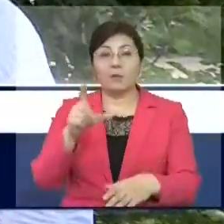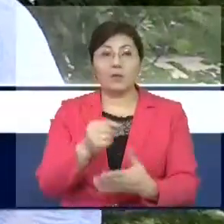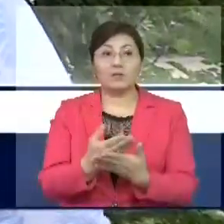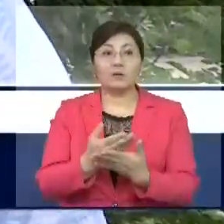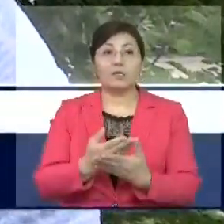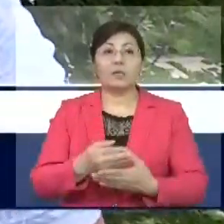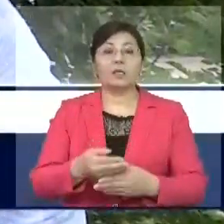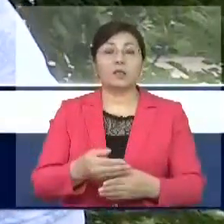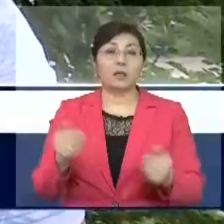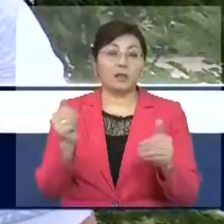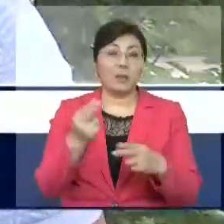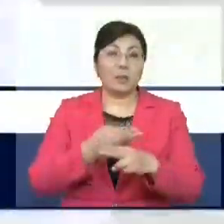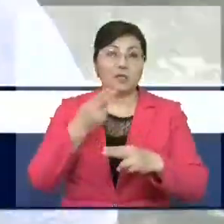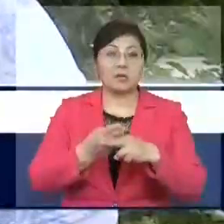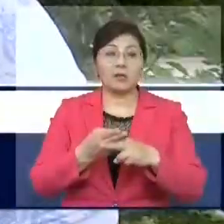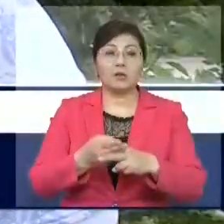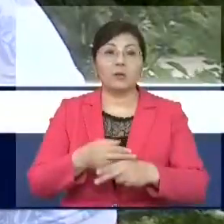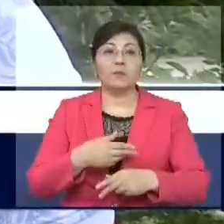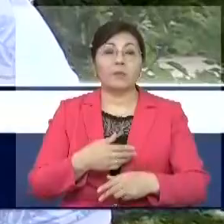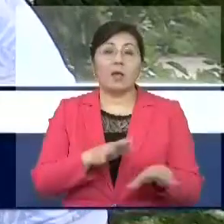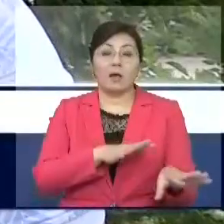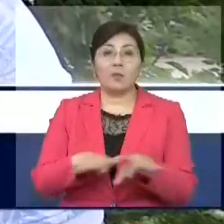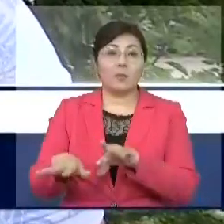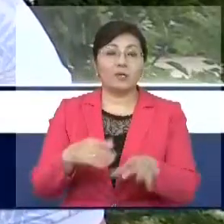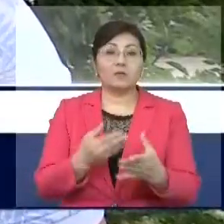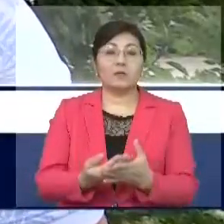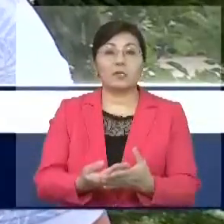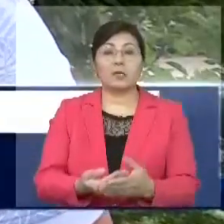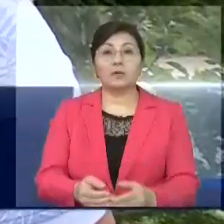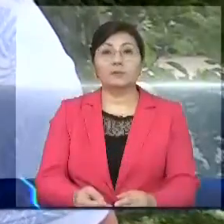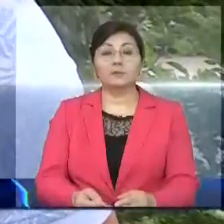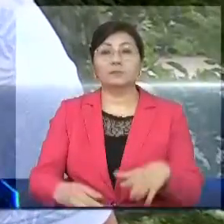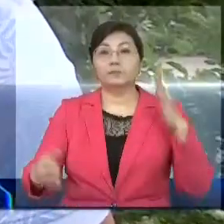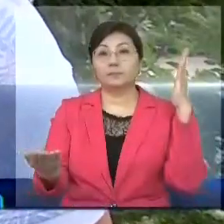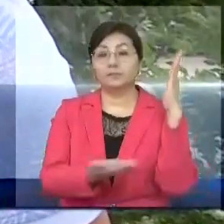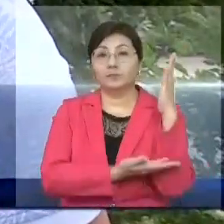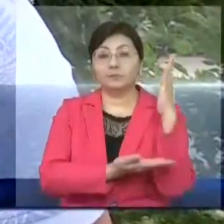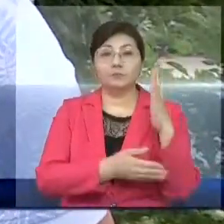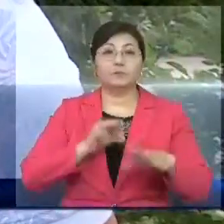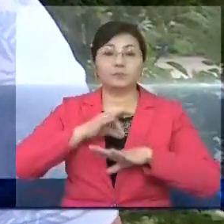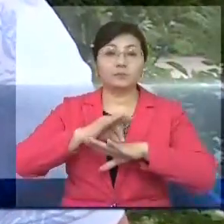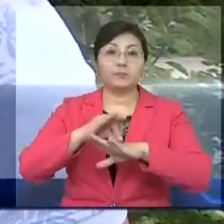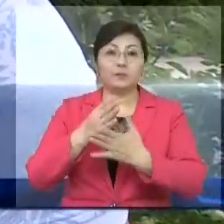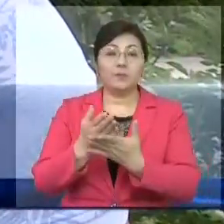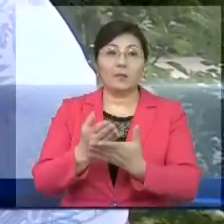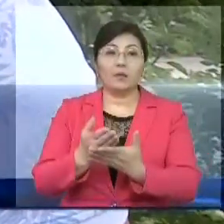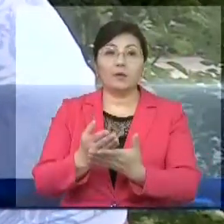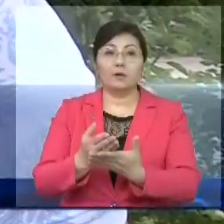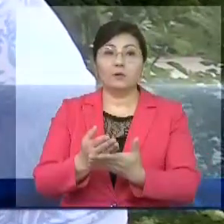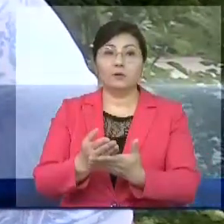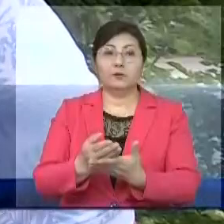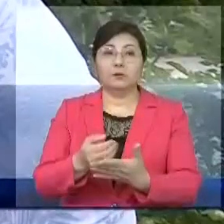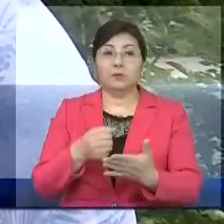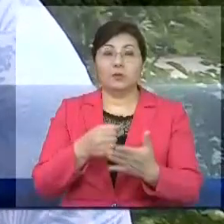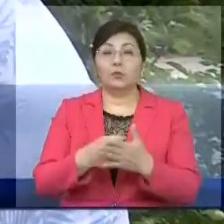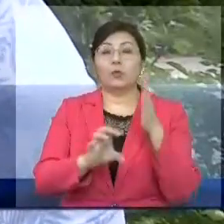видите, вот сзади меня вот, данные работы. Формовочные обрезки, обрезки свисающих веток будут производиться до конца